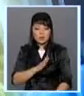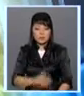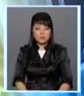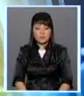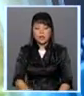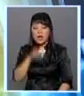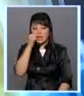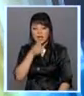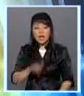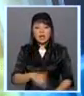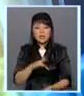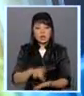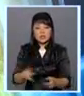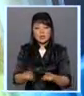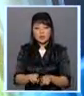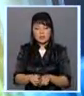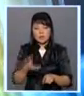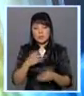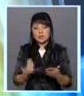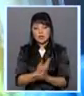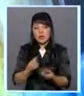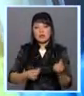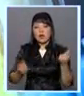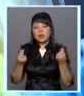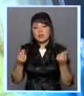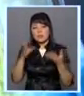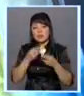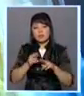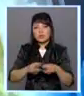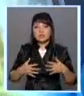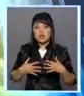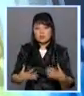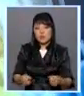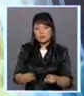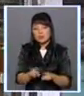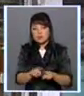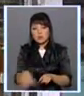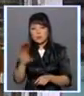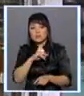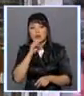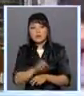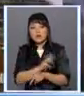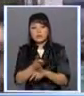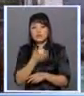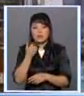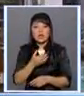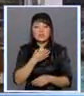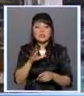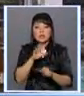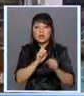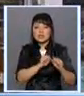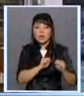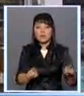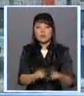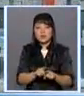Ал Грекияда қаржылық дағдарыс халықтың тұрмысымен бірге денсаулығын да нашарлатып отыр. Бұрын дәріханаларда сақтандыру қағазы бойынша